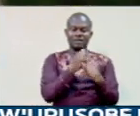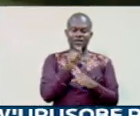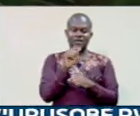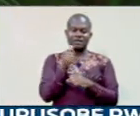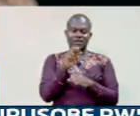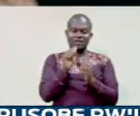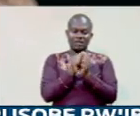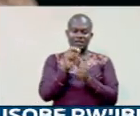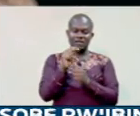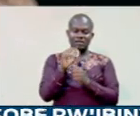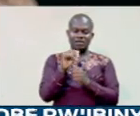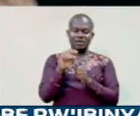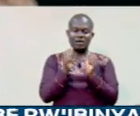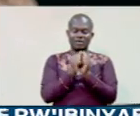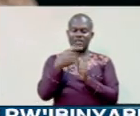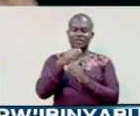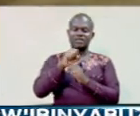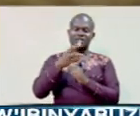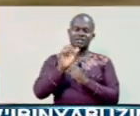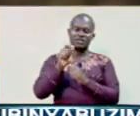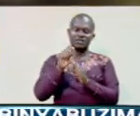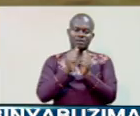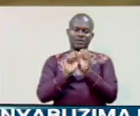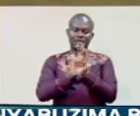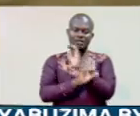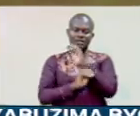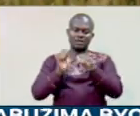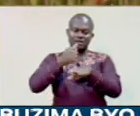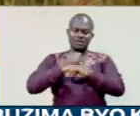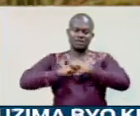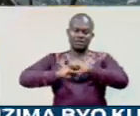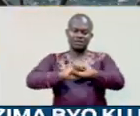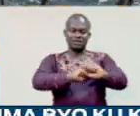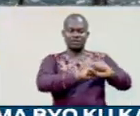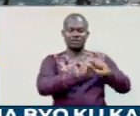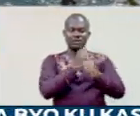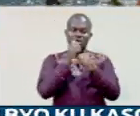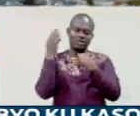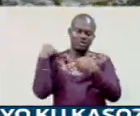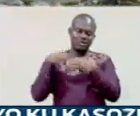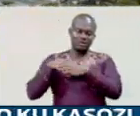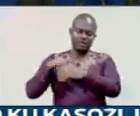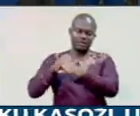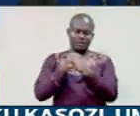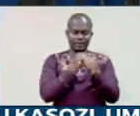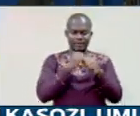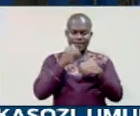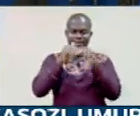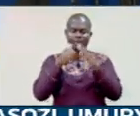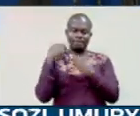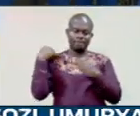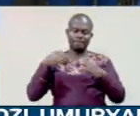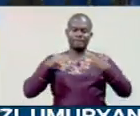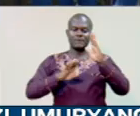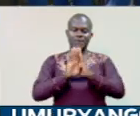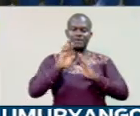iya Nyungwe na parike ya Gishwati, ndetse n'amategeko igihugu cyashyizeho azirengera. Umukozi ushinzwe kubungabunga inyamaswa mu rwego rushinzwe iterambere